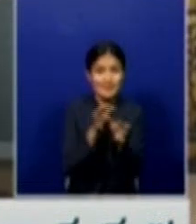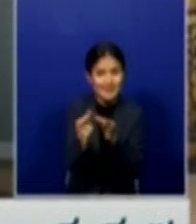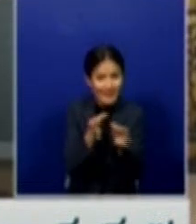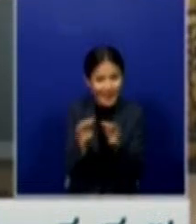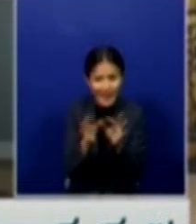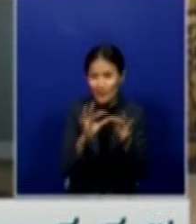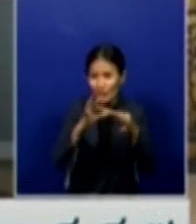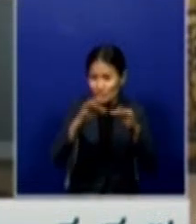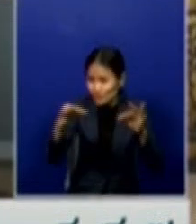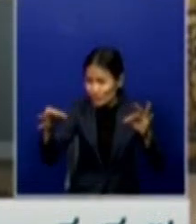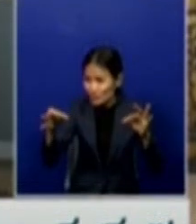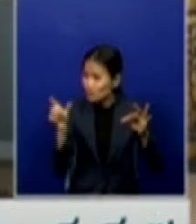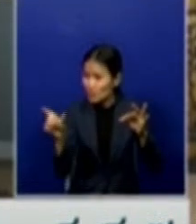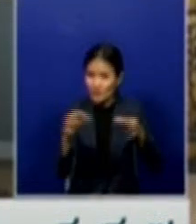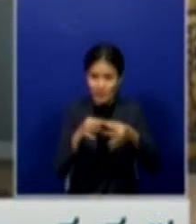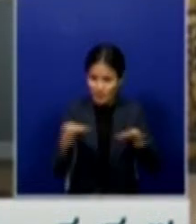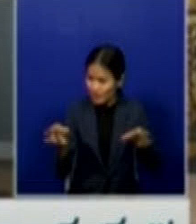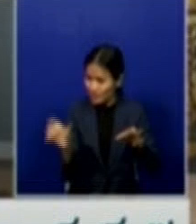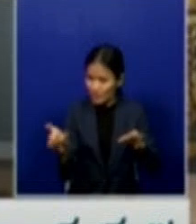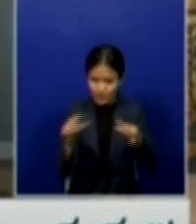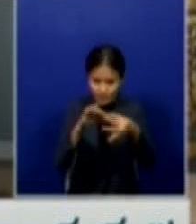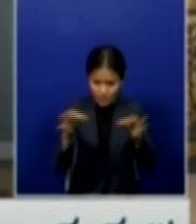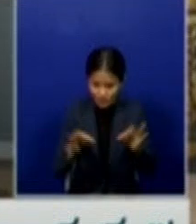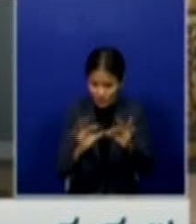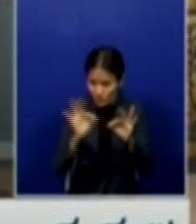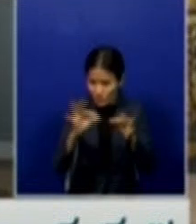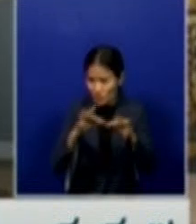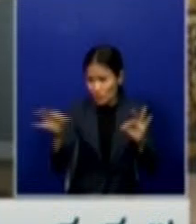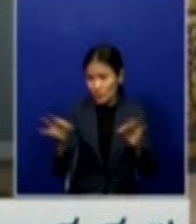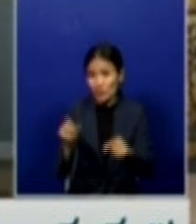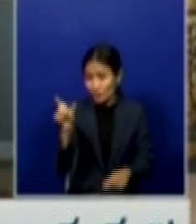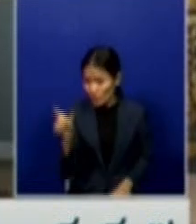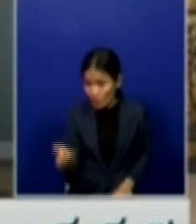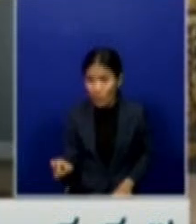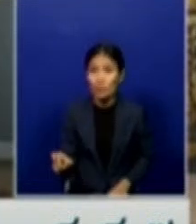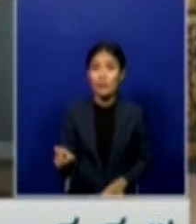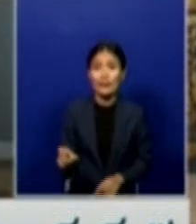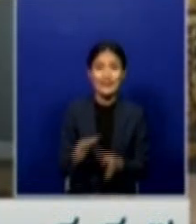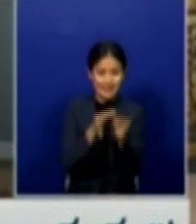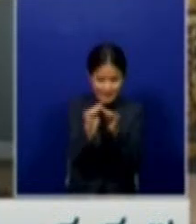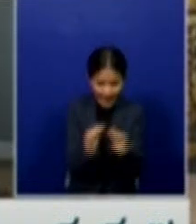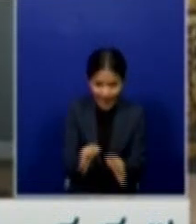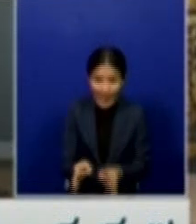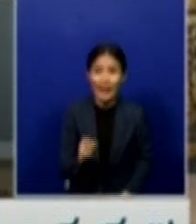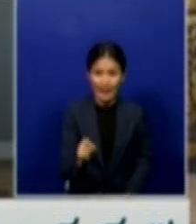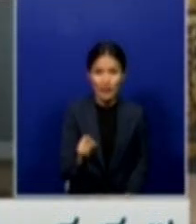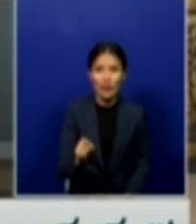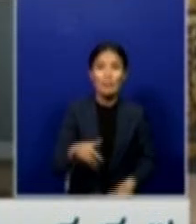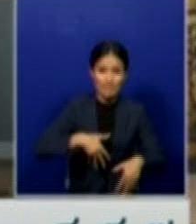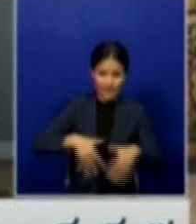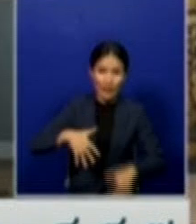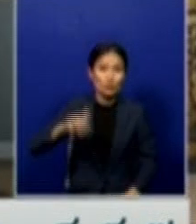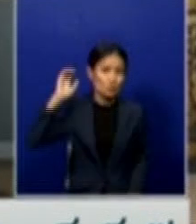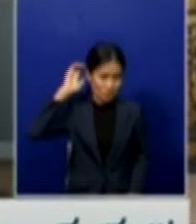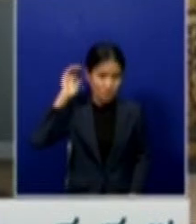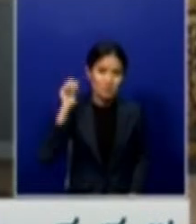มันต้องเกิน 60% นี่ใช่มั้ย มันลดอยู่แล้วนะยังไงมันต้องลดอยู่แล้ว ถูกต้องเพราะว่าโควิดเนี่ยมันทำให้ GDPอีกปี2ปีมัน ไม่รู้